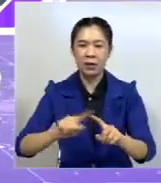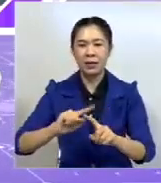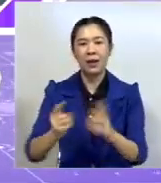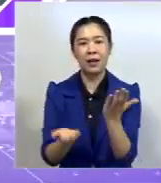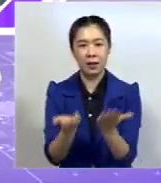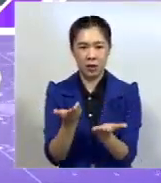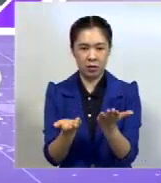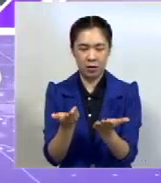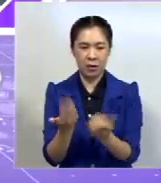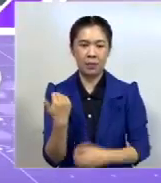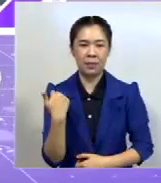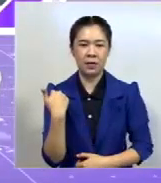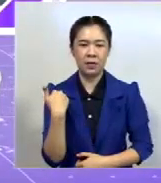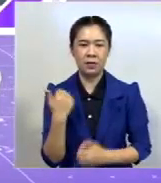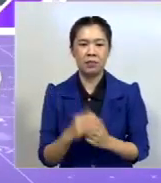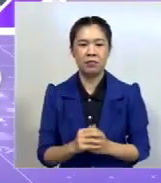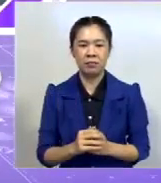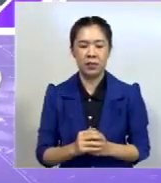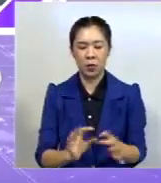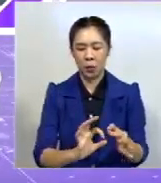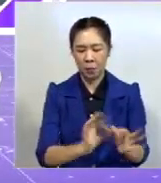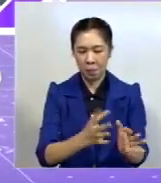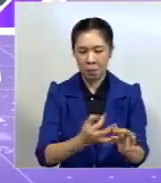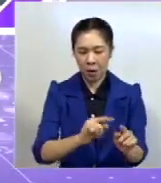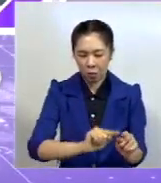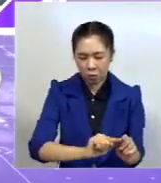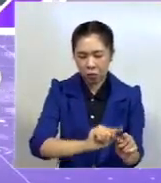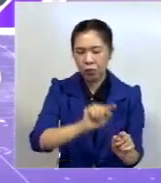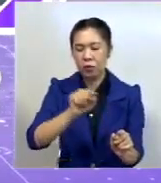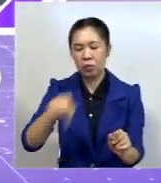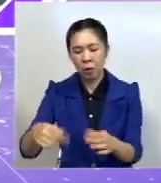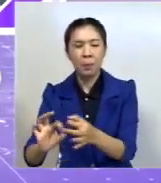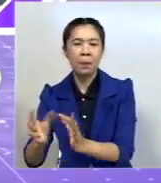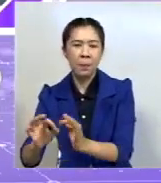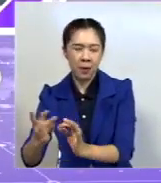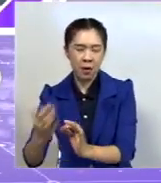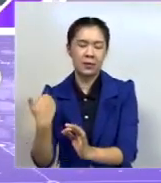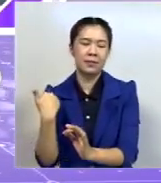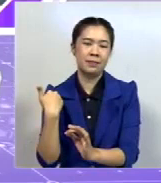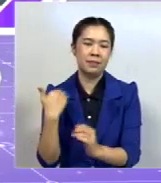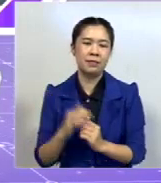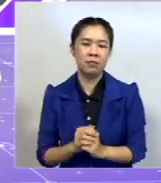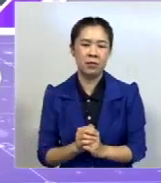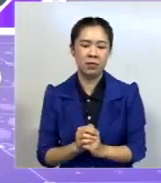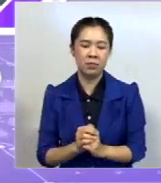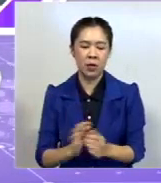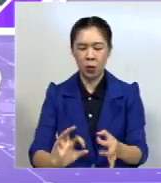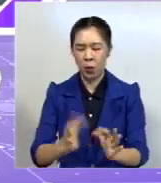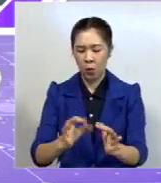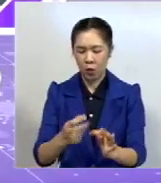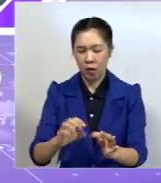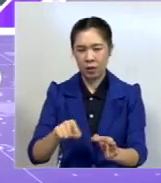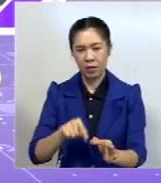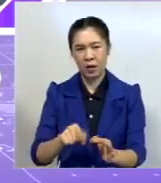มันเกิดกรณีที่มักจะเป็นการลามนะครับจากไฟที่หนึ่งไปที่หนึ่งนั่นประเด็นสำคัญที่สุดก็คือทำยังไงไฟจะไม่เกิดขึ้นผมไว้ในหัวใจ